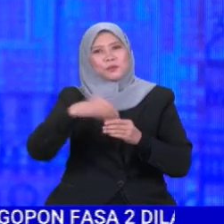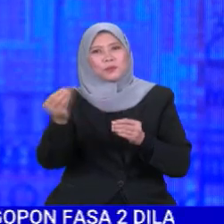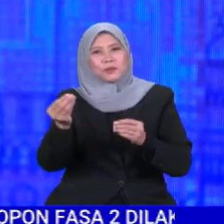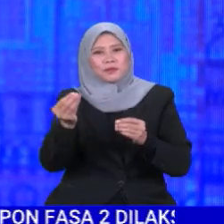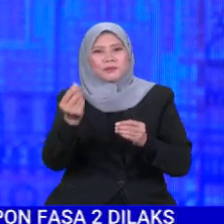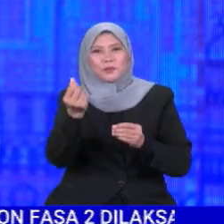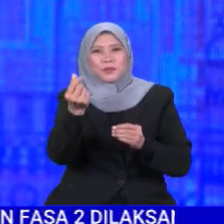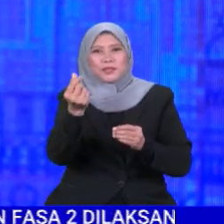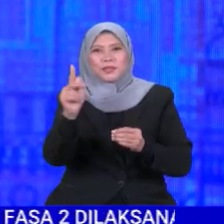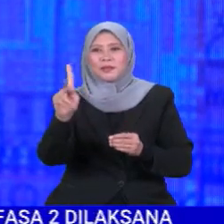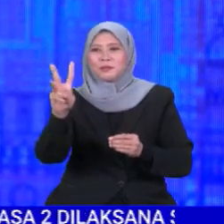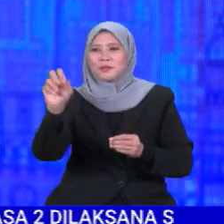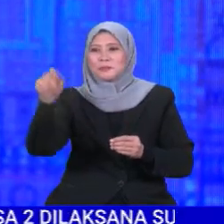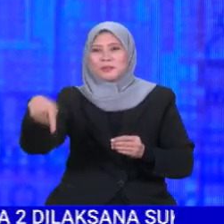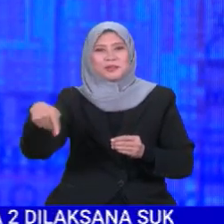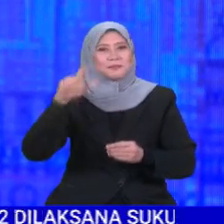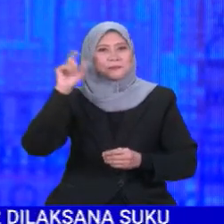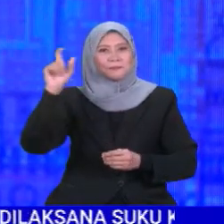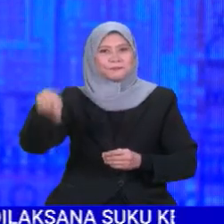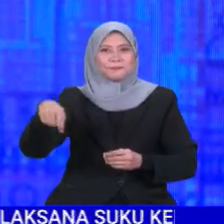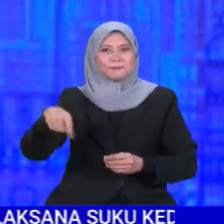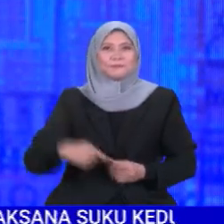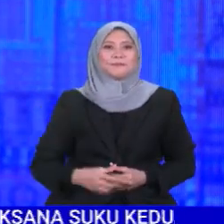keluarkan simpanan KWSP.